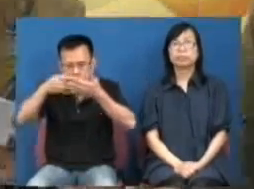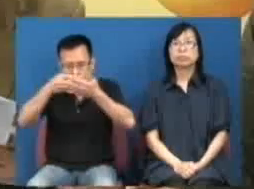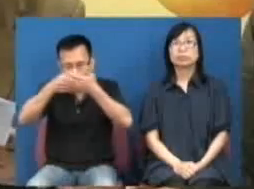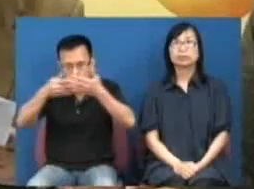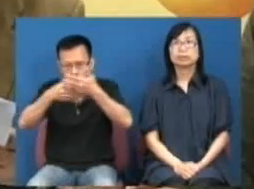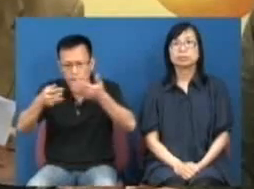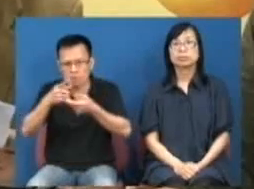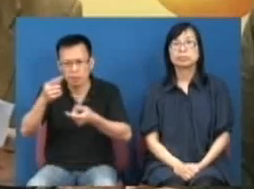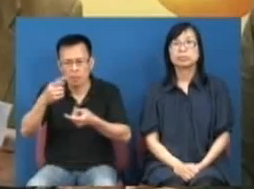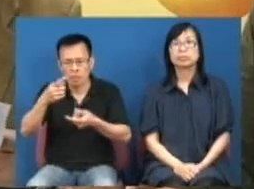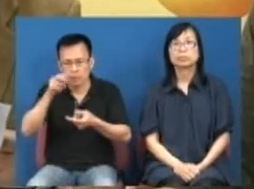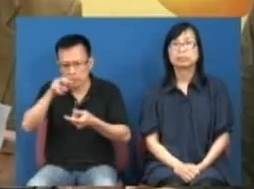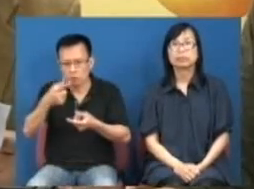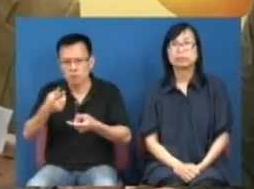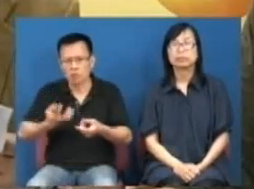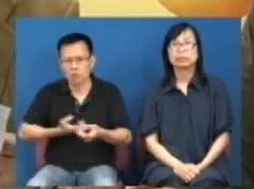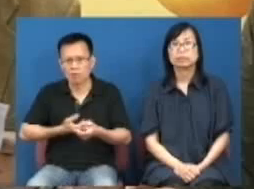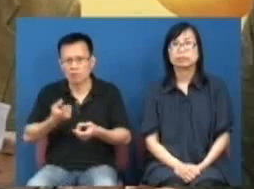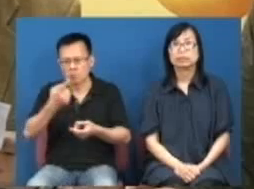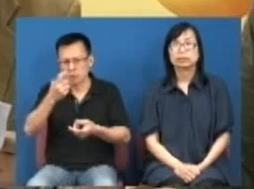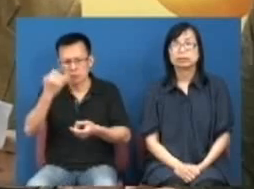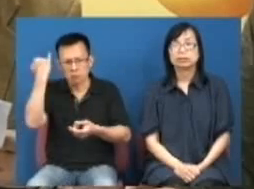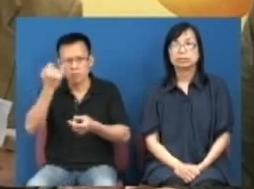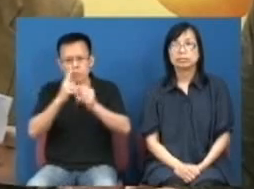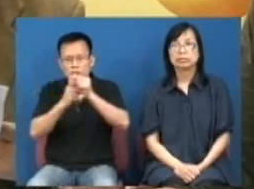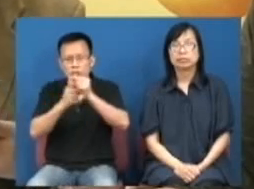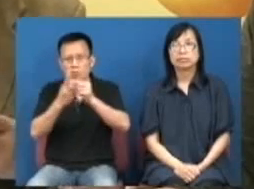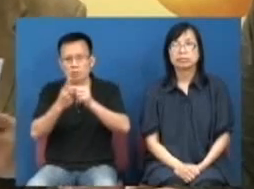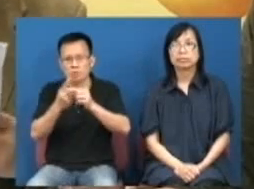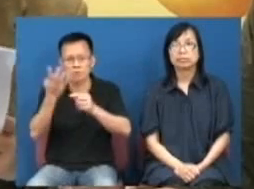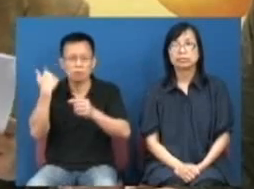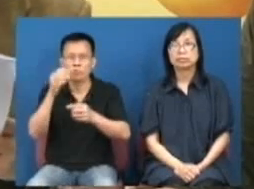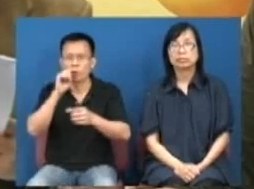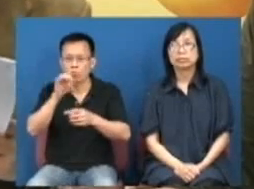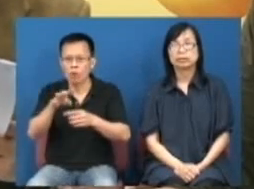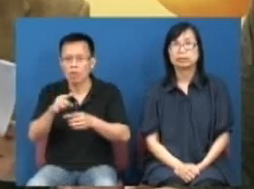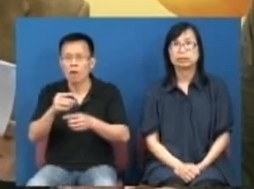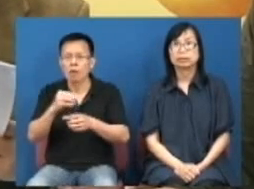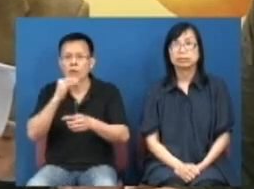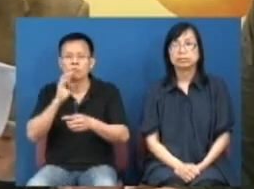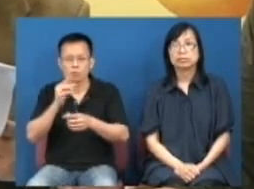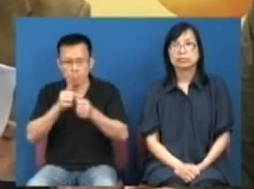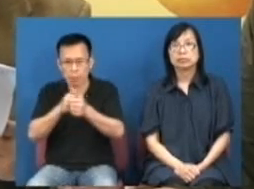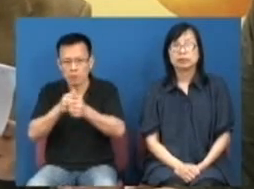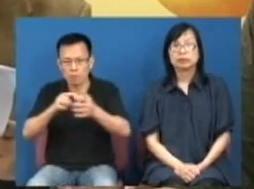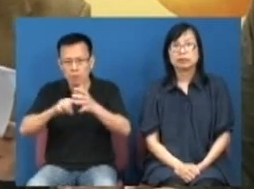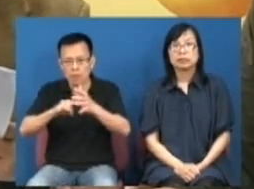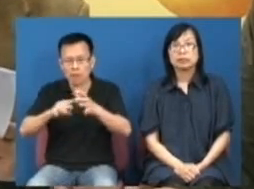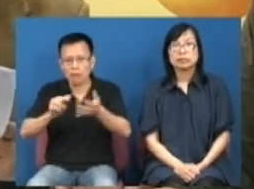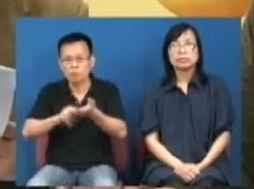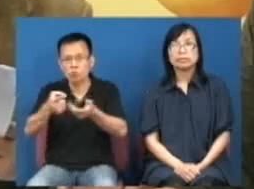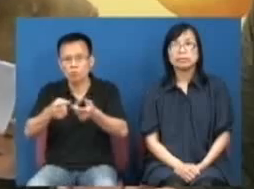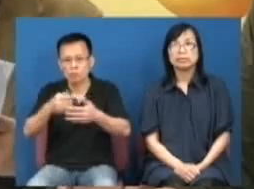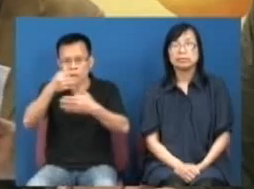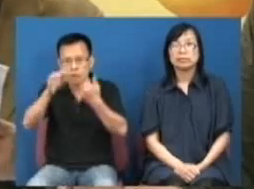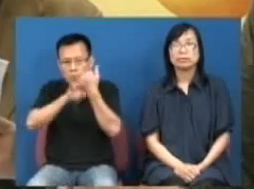完翻書又識下中文嗰啲，寫佢啲唔知係咪中文嚟嘅。嗱，頭先我就話咧。如果你不是根據電信條例，不是因根啊，